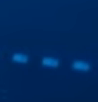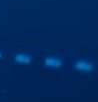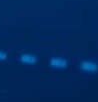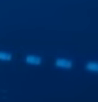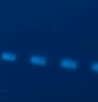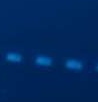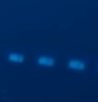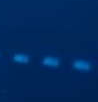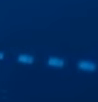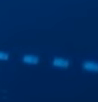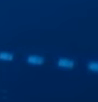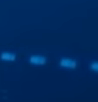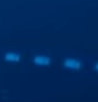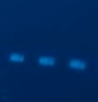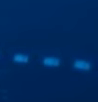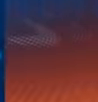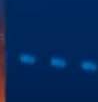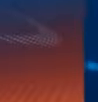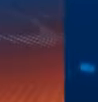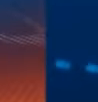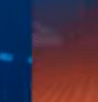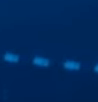Доллары 363 теңге 26 тиын.